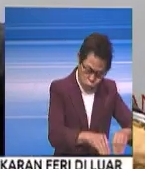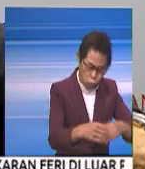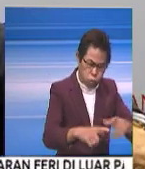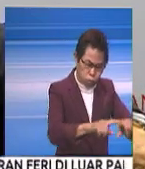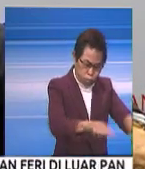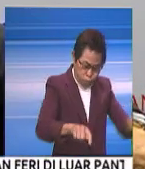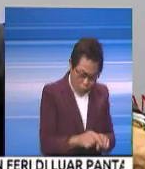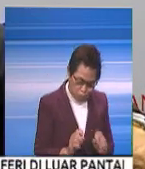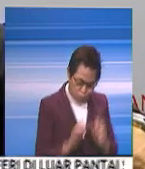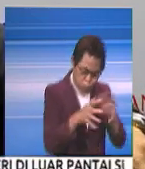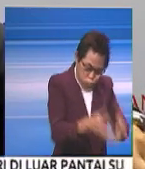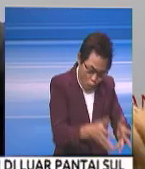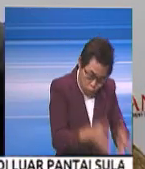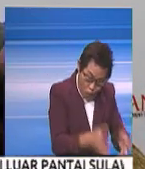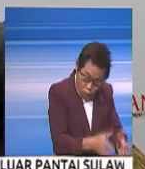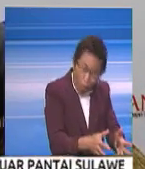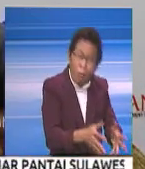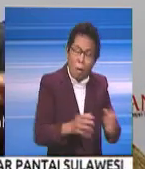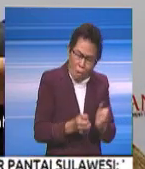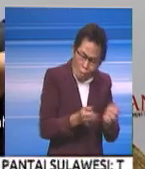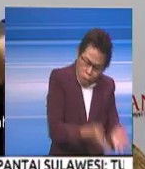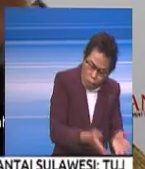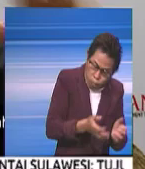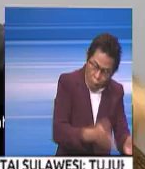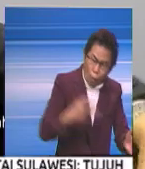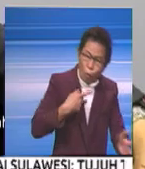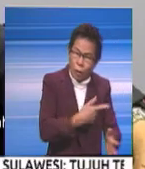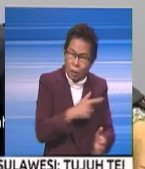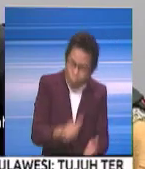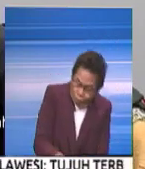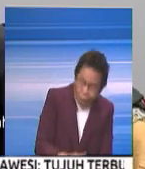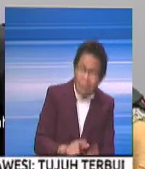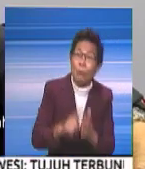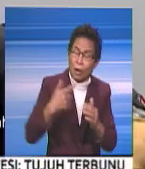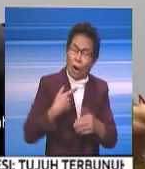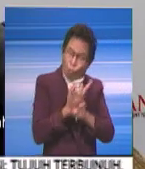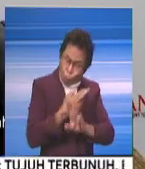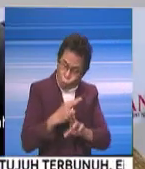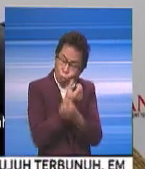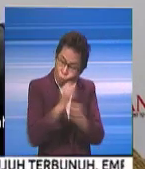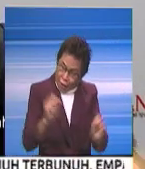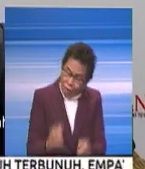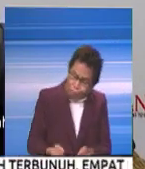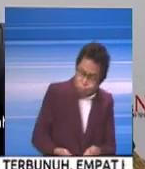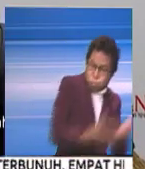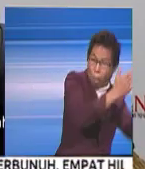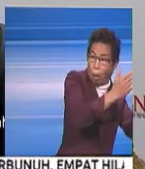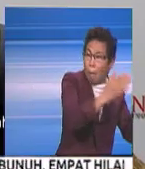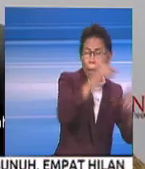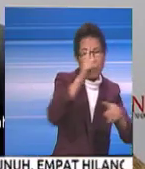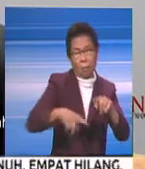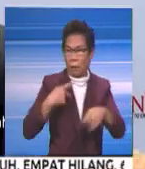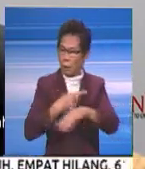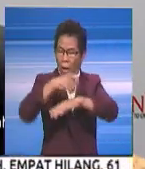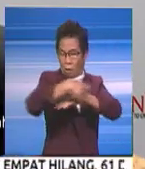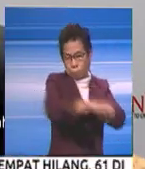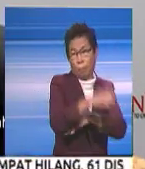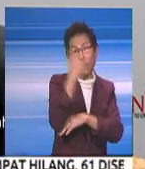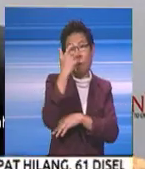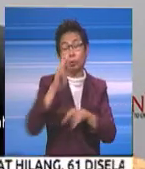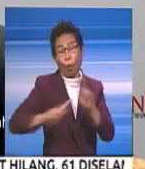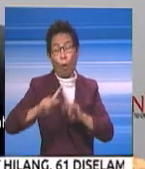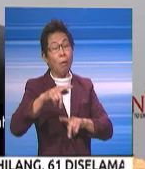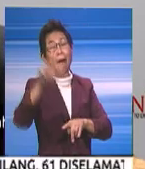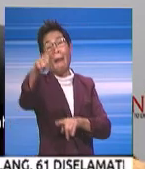a big concentration, we are prepared to disperse it, but we cannot export because nobody wants to